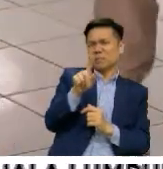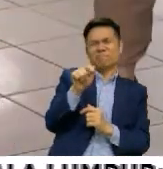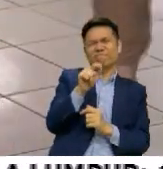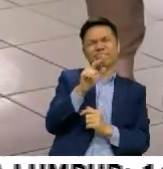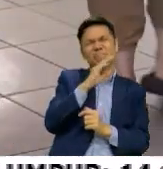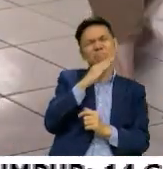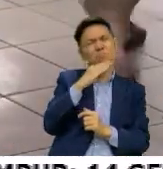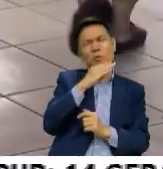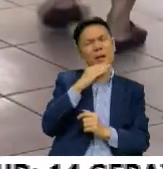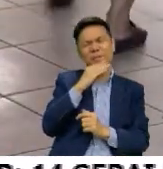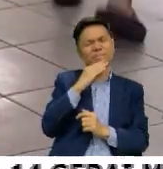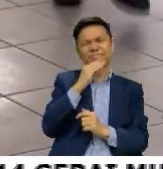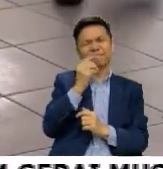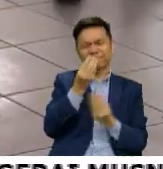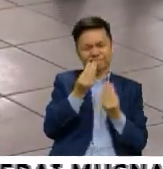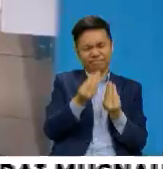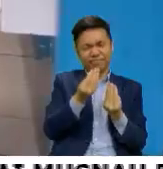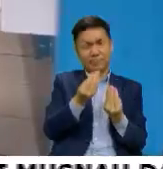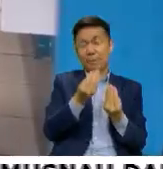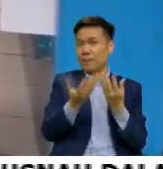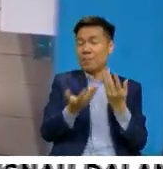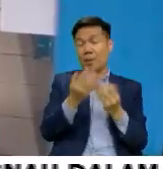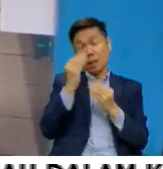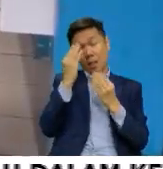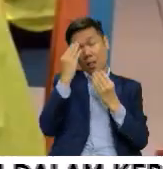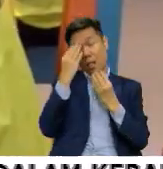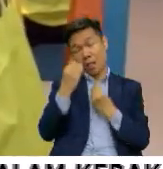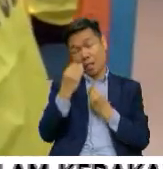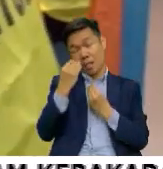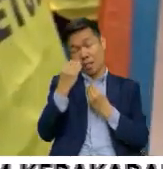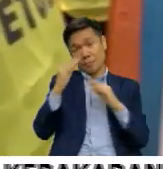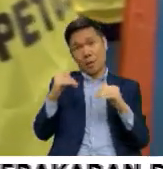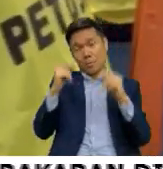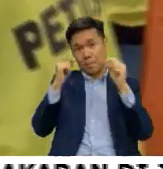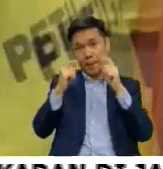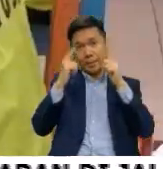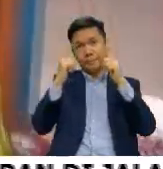Mungkin orang muda ini dia lewat bangun tidur